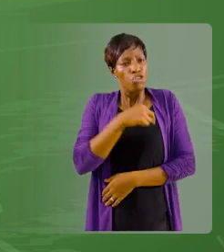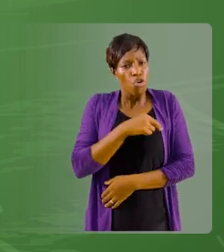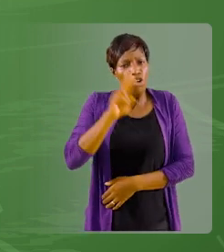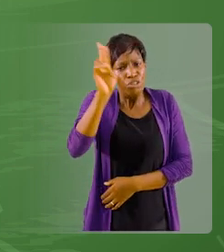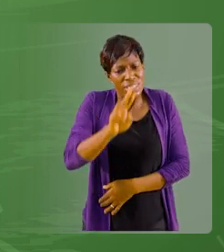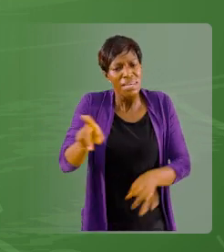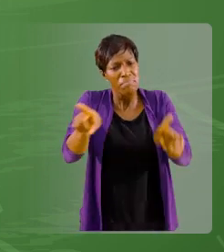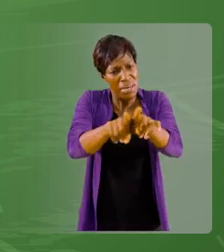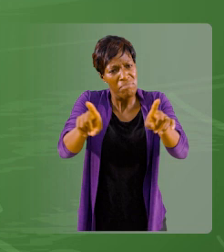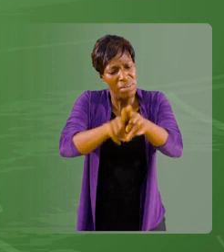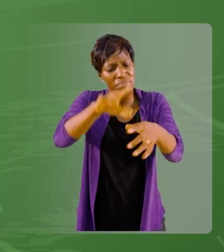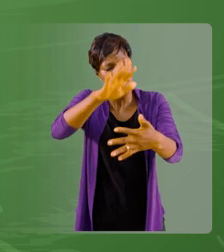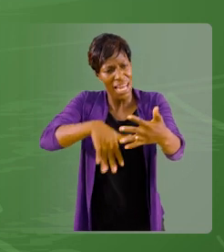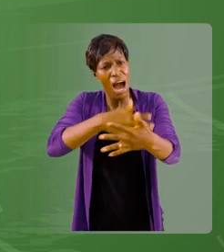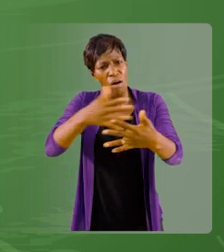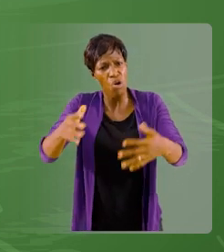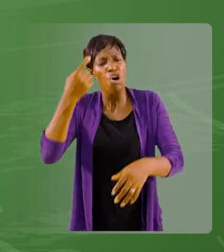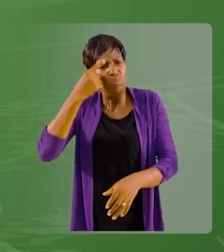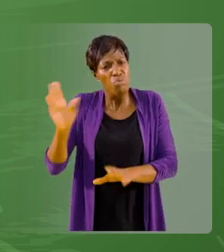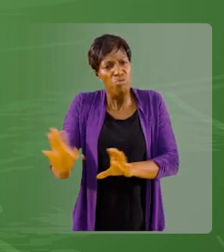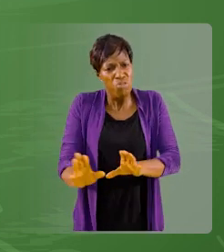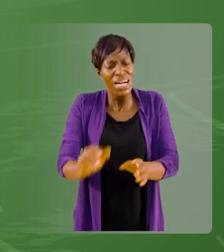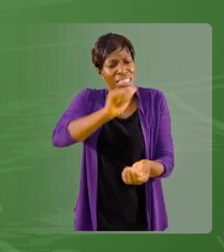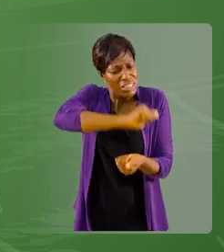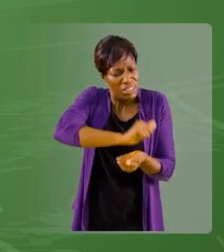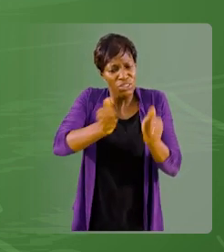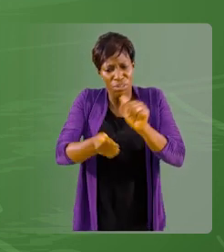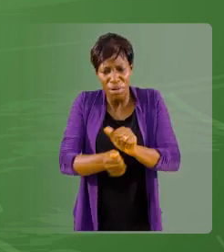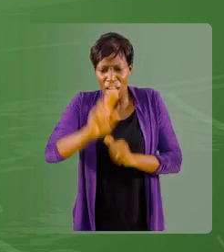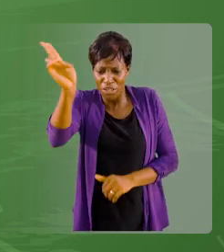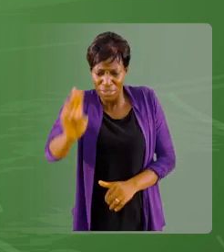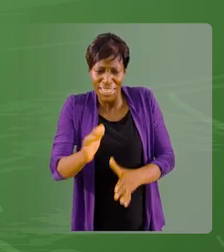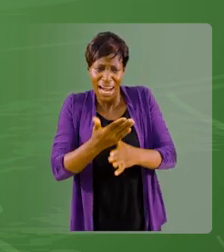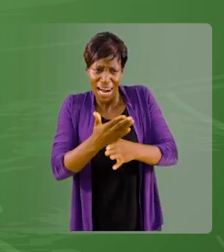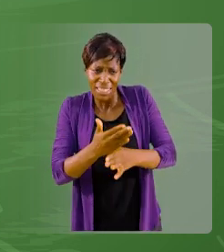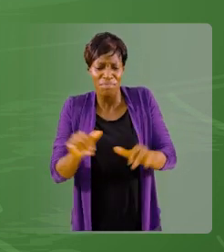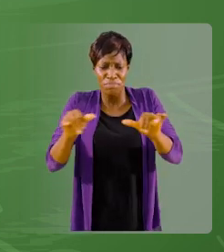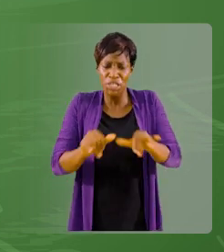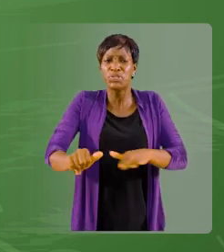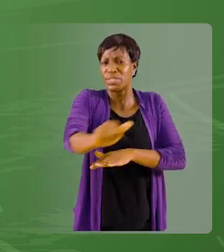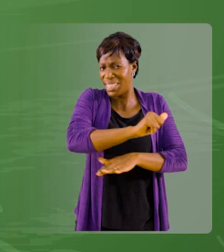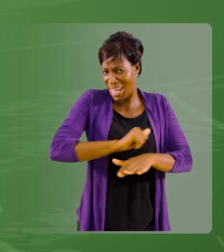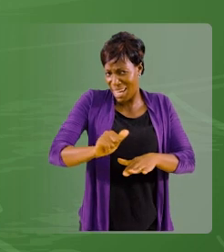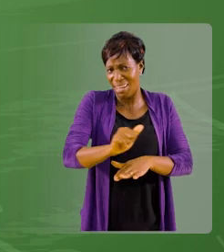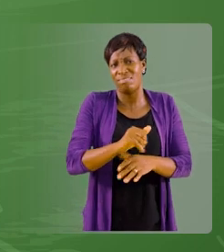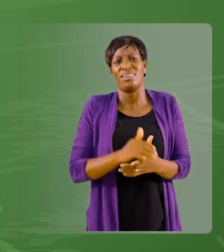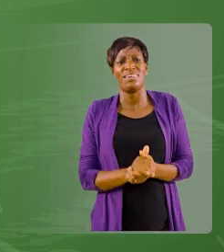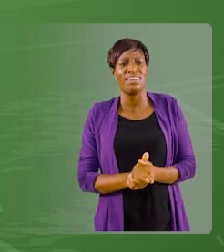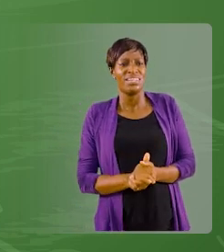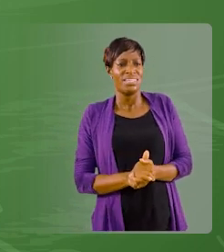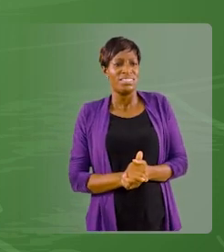même tableau pour faire les changements d'unité entre les mesures d'air. Nous allons faire